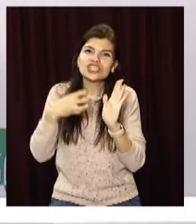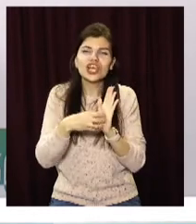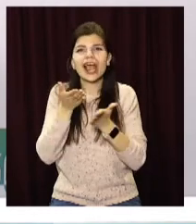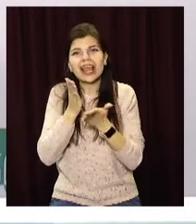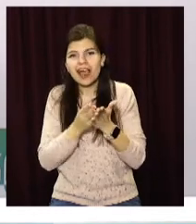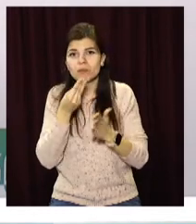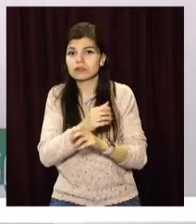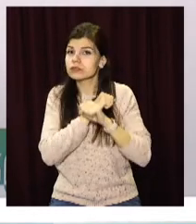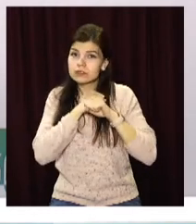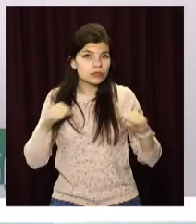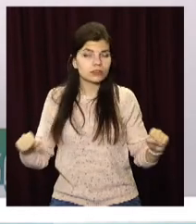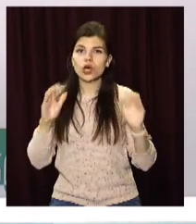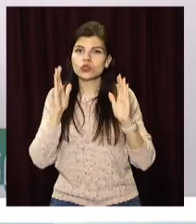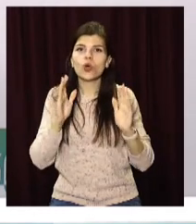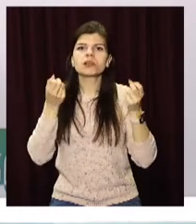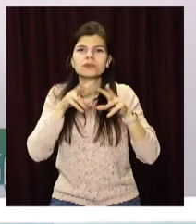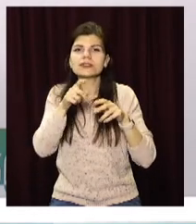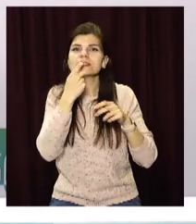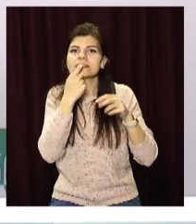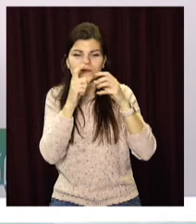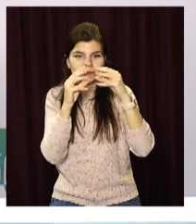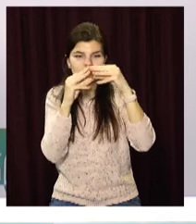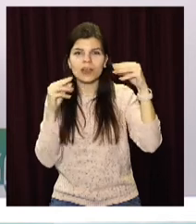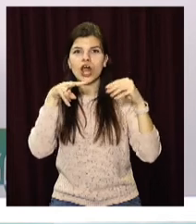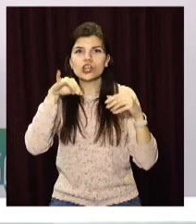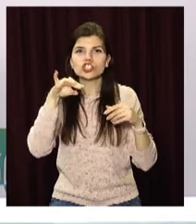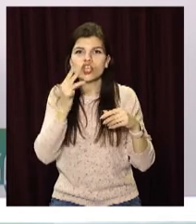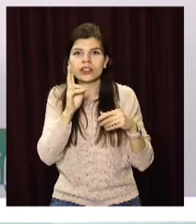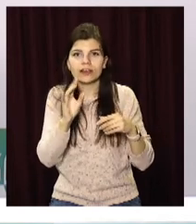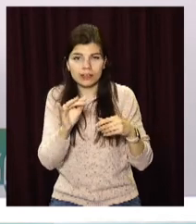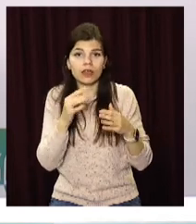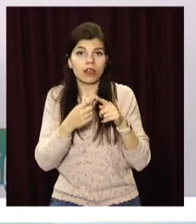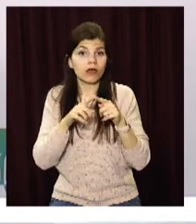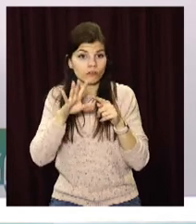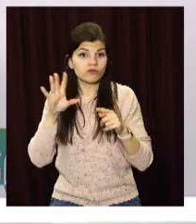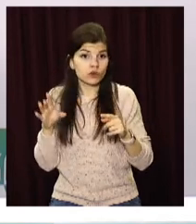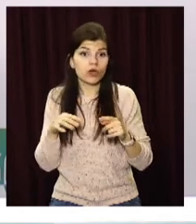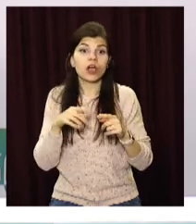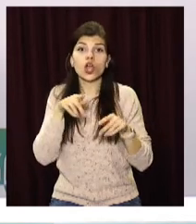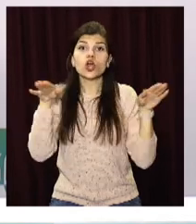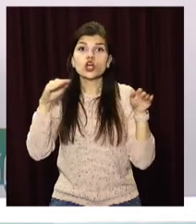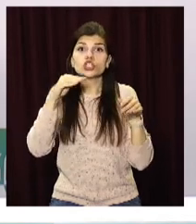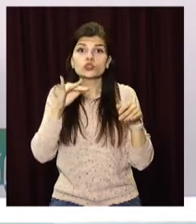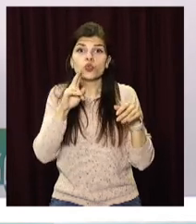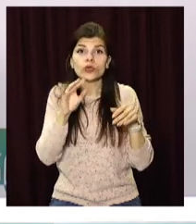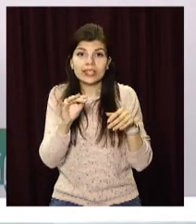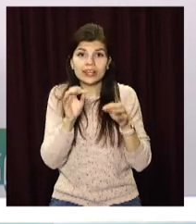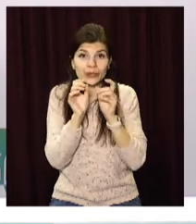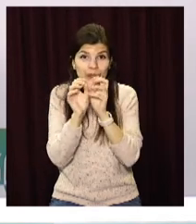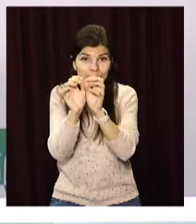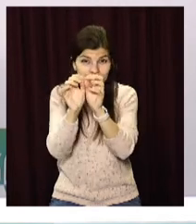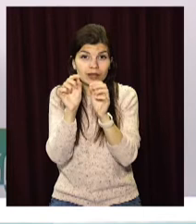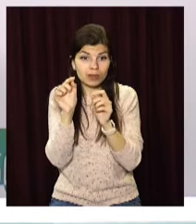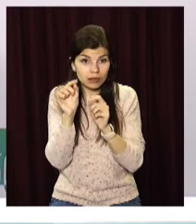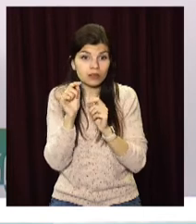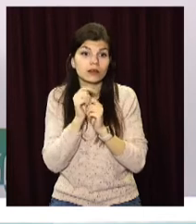не сухаріками, не молочком, не творожком, нічим це не дається. Комахи, якими годують, яких я назвав,